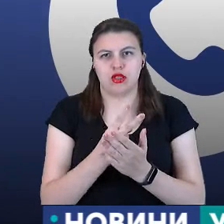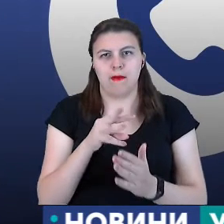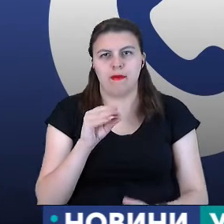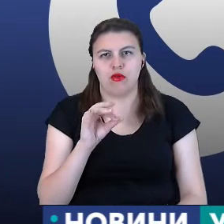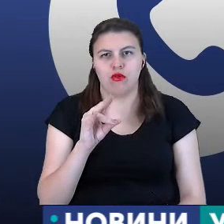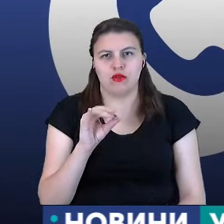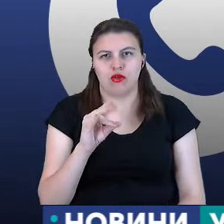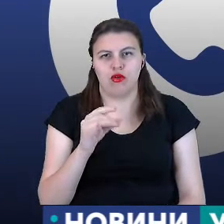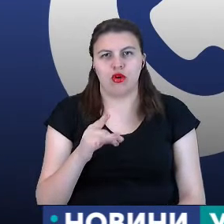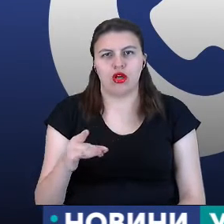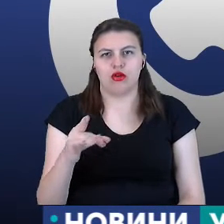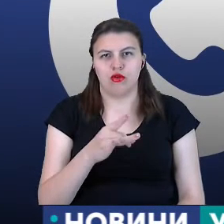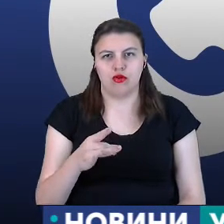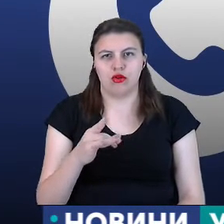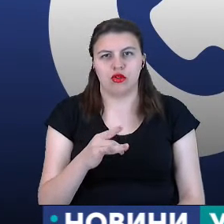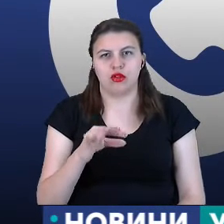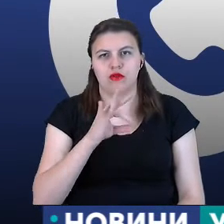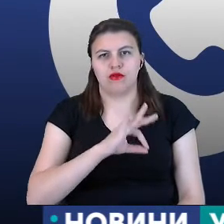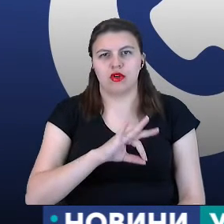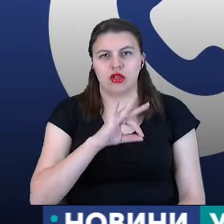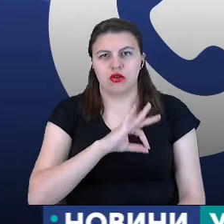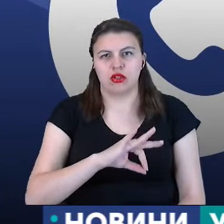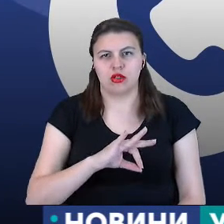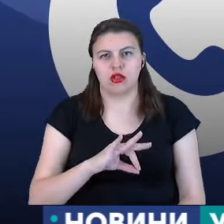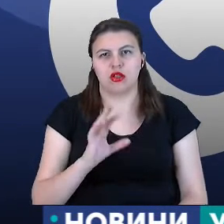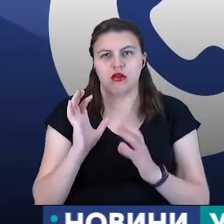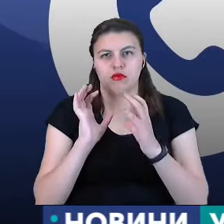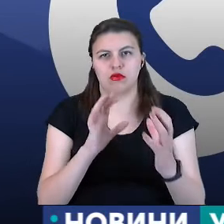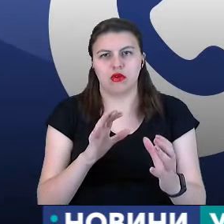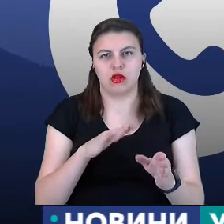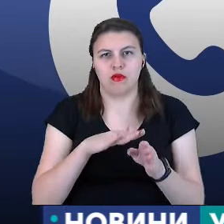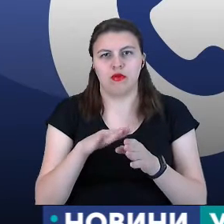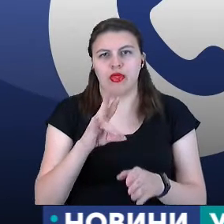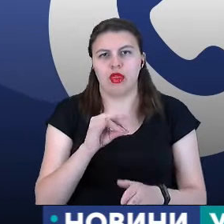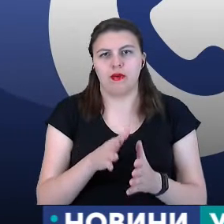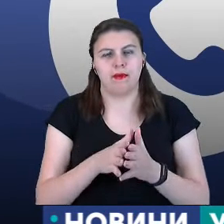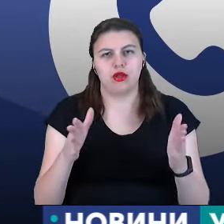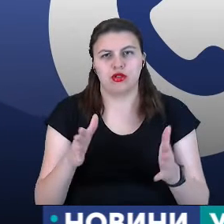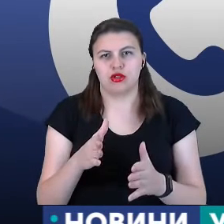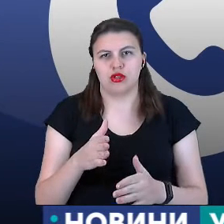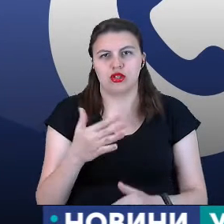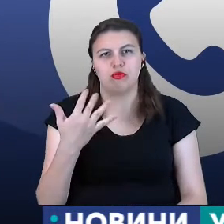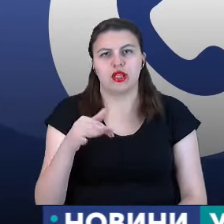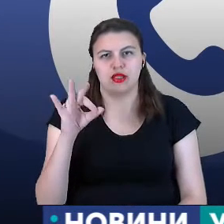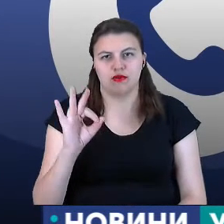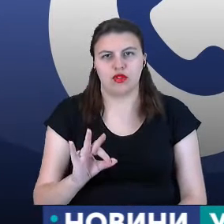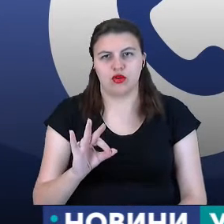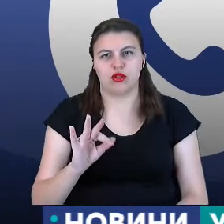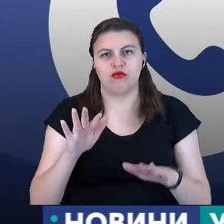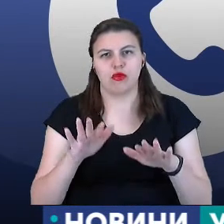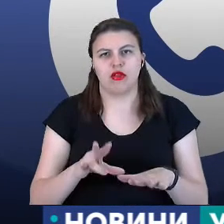передбачено використання пасажирського транспорту з заповненням не більше, ніж 50%